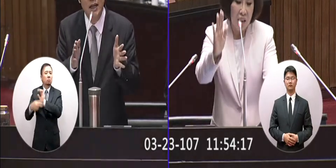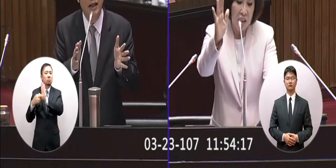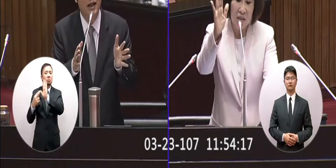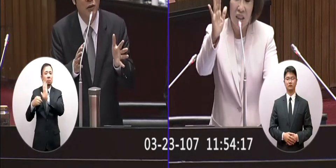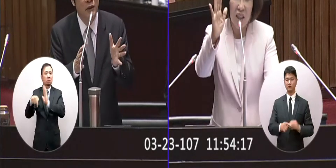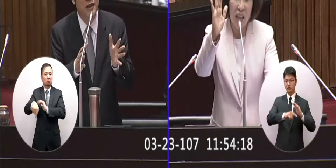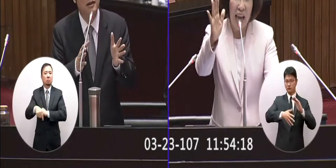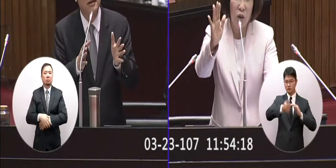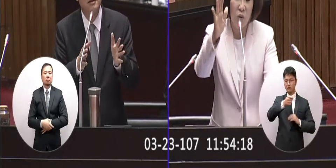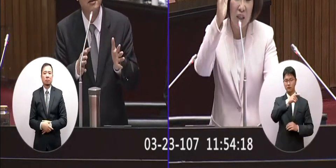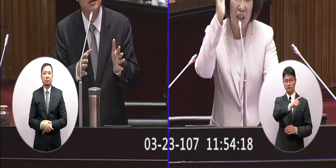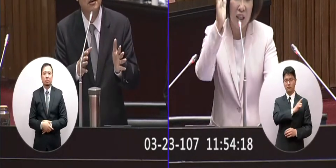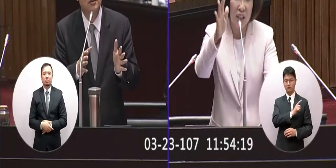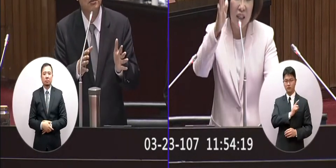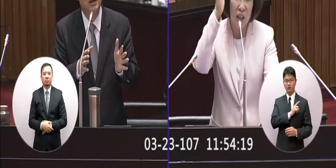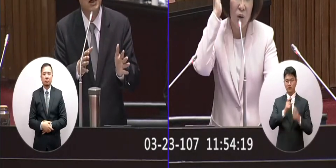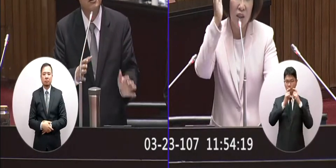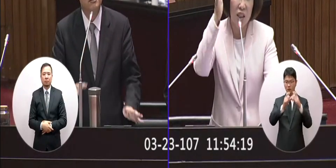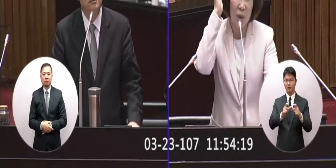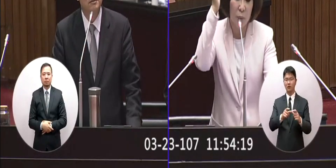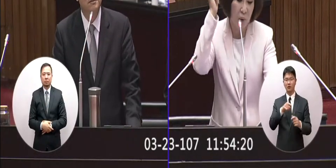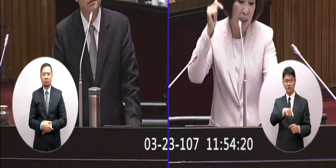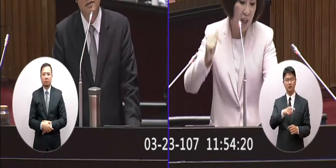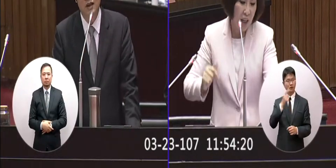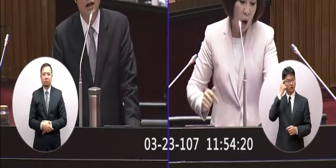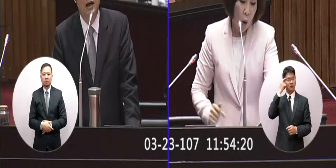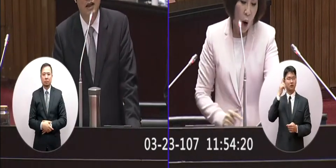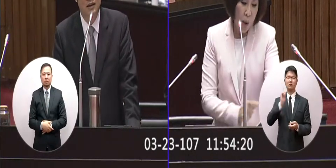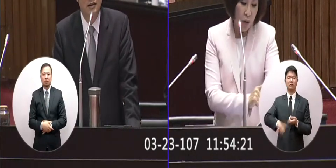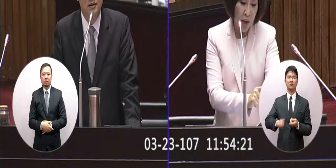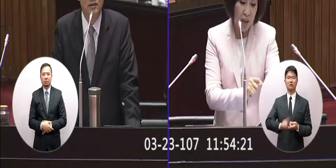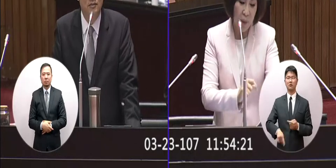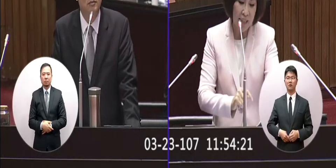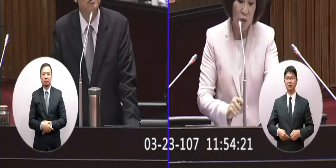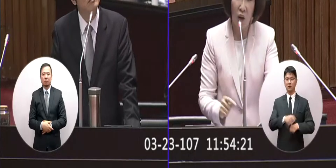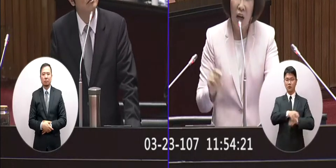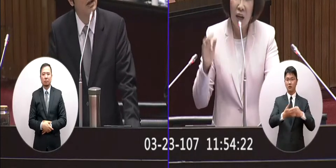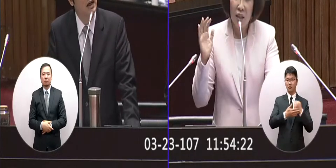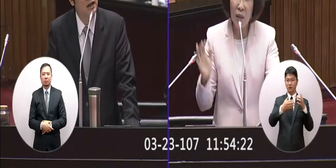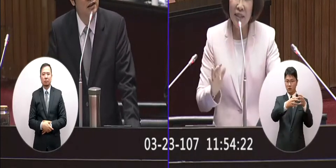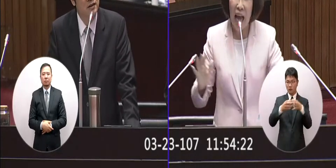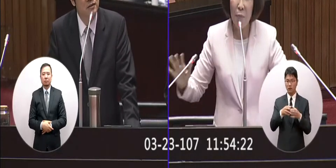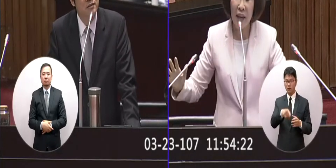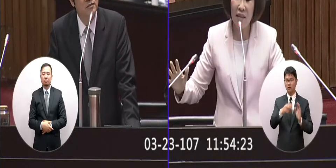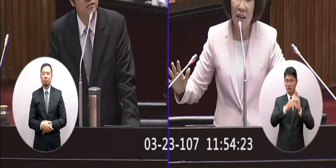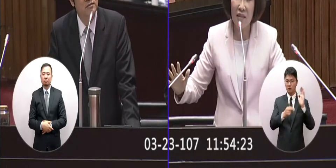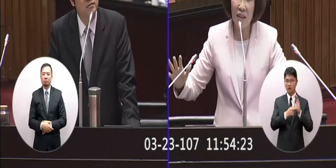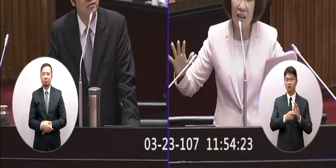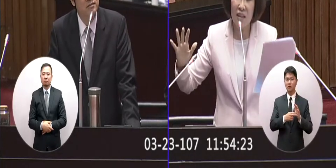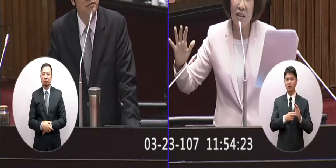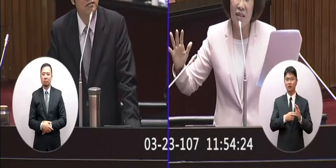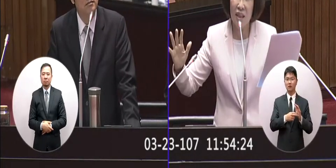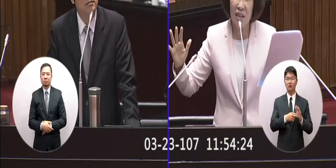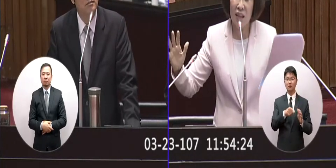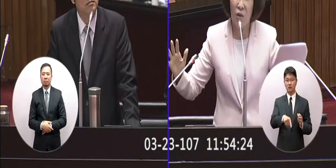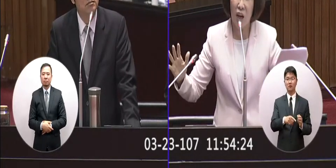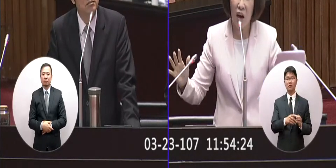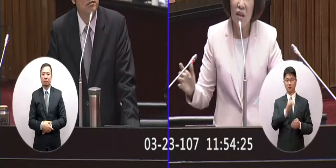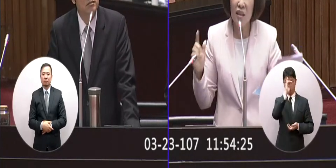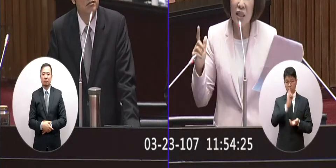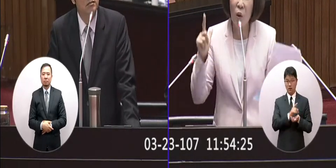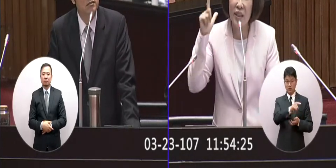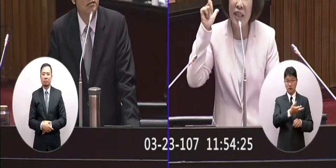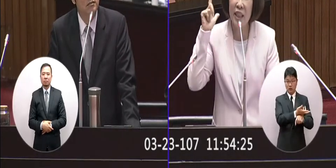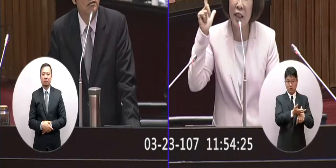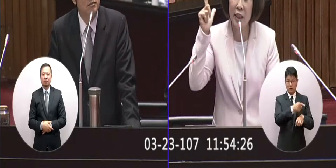院长，你的态度、你的可行性的逻辑是不对的。环保团体特别讲说，这么大片的这个藻